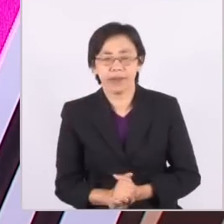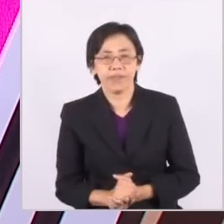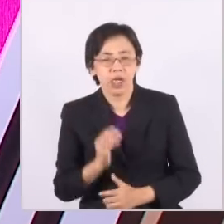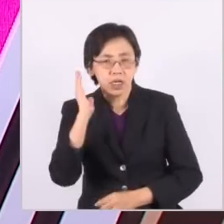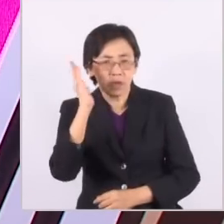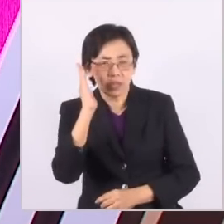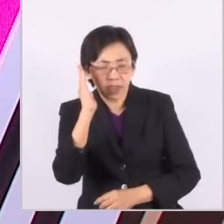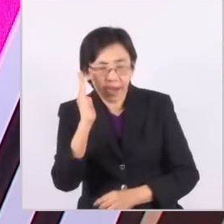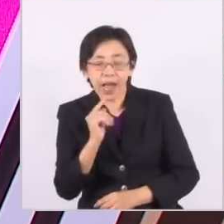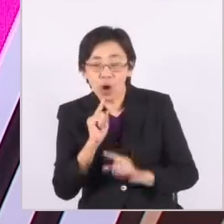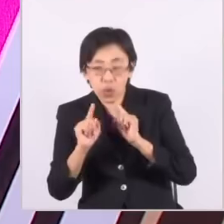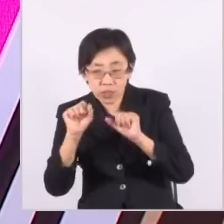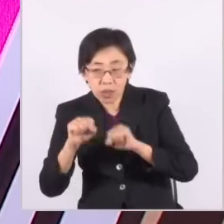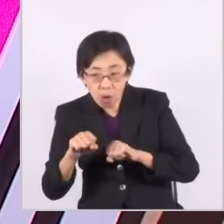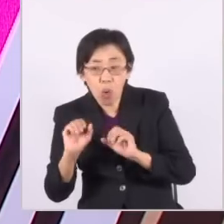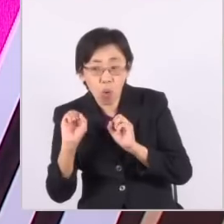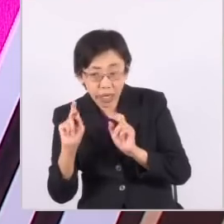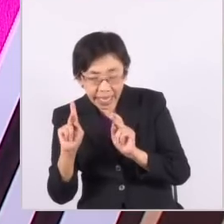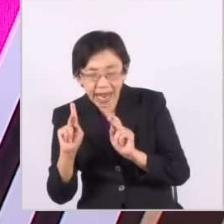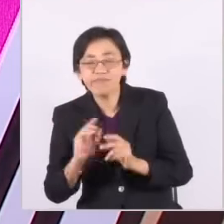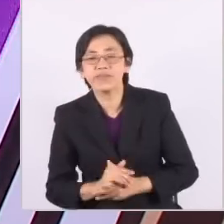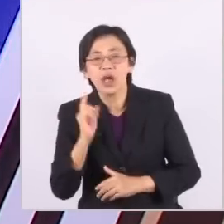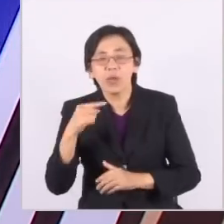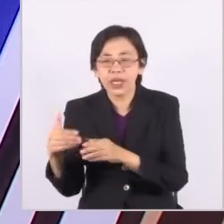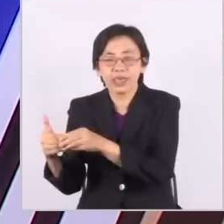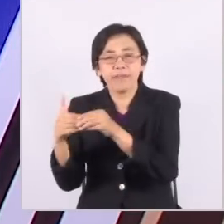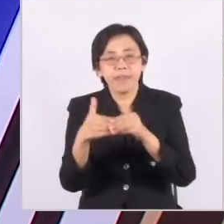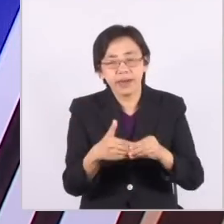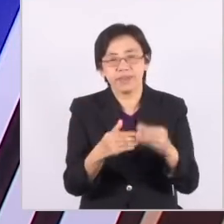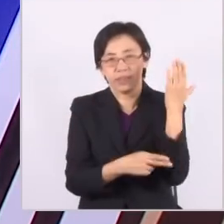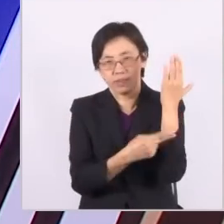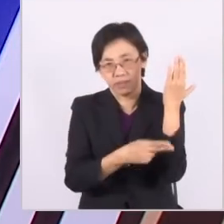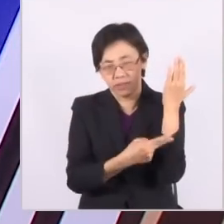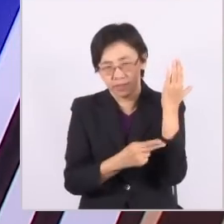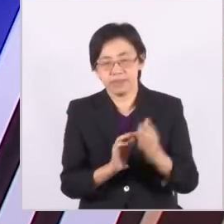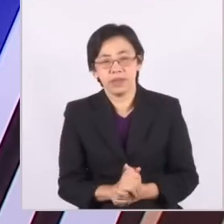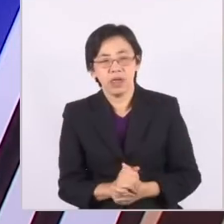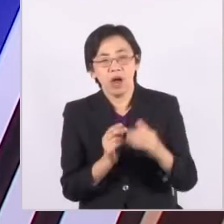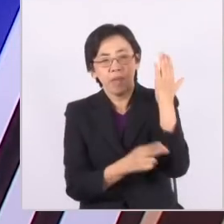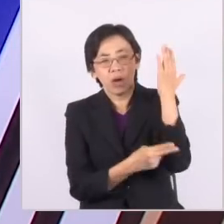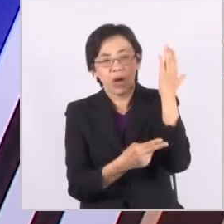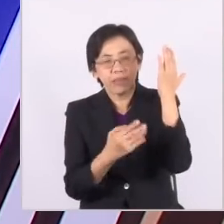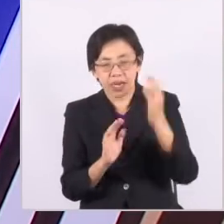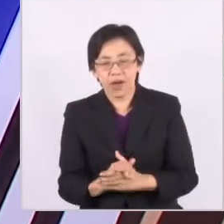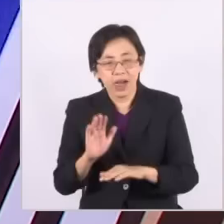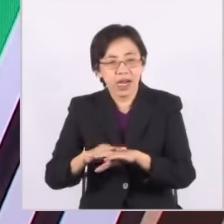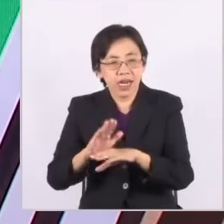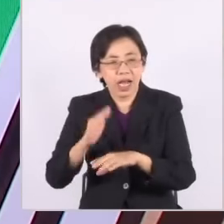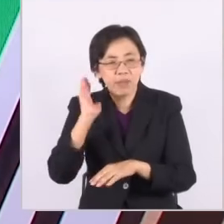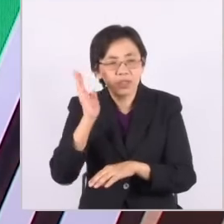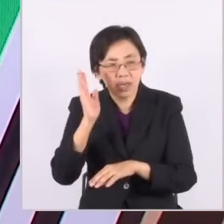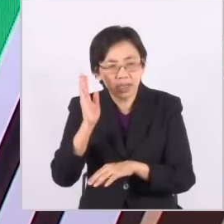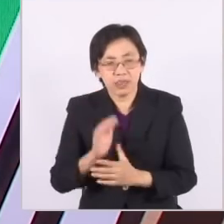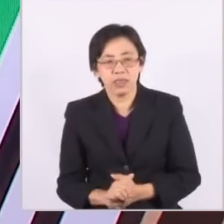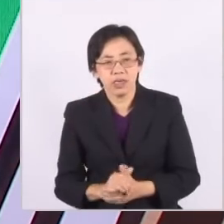ตกปากรับคำโอเคแล้วนะเธอก็จะพาไปที่โรงแรมแล้วสักพักนึงก็จะเธอก็จะเรียกผู้ชายซึ่งตามข่าว